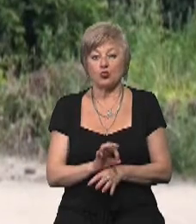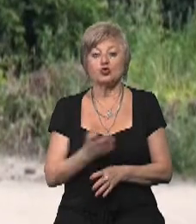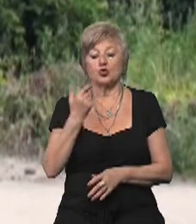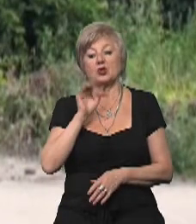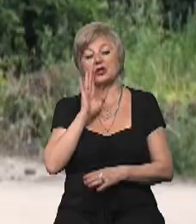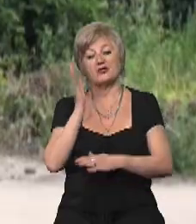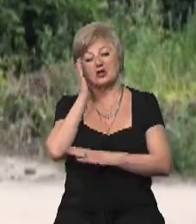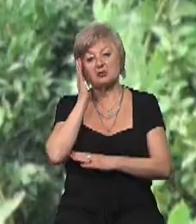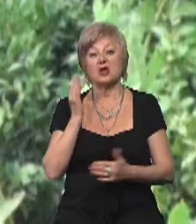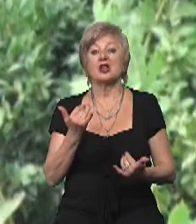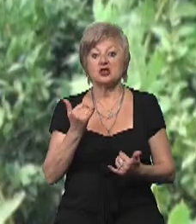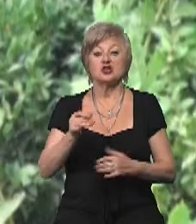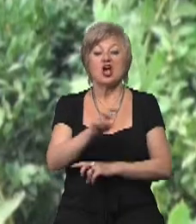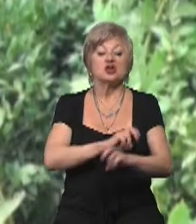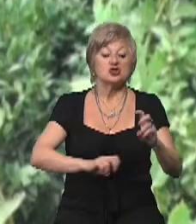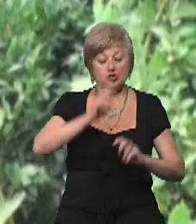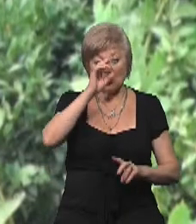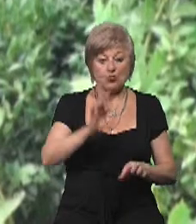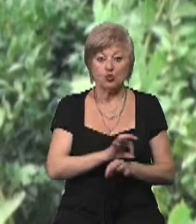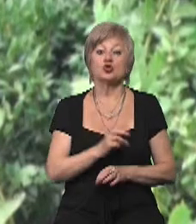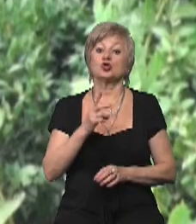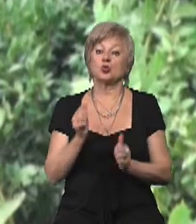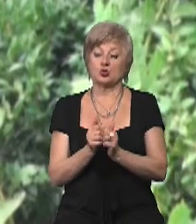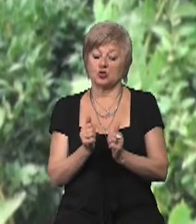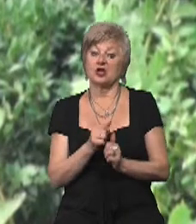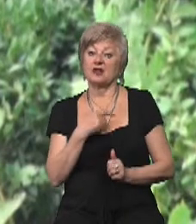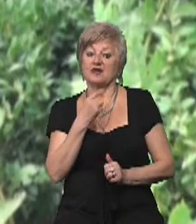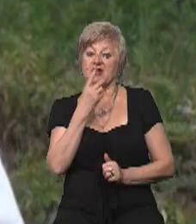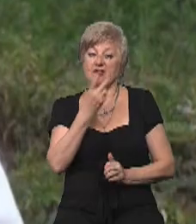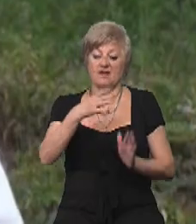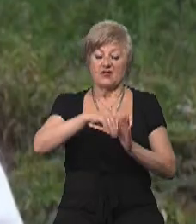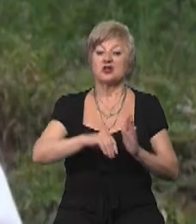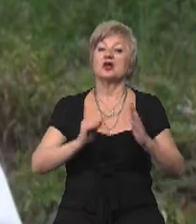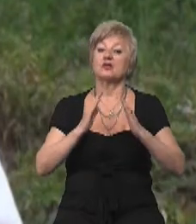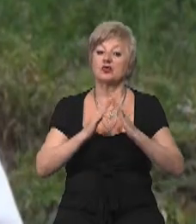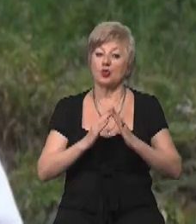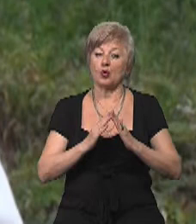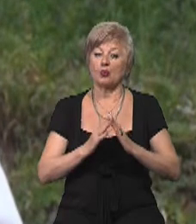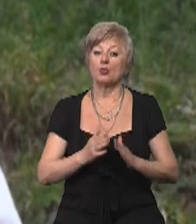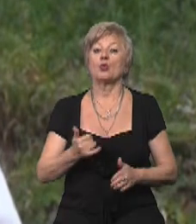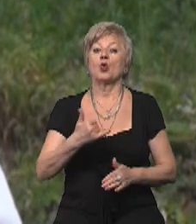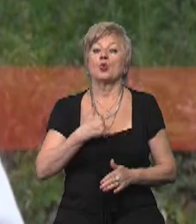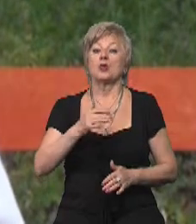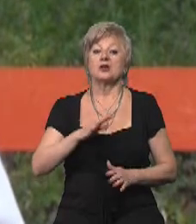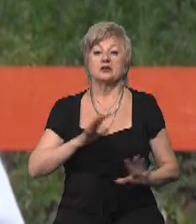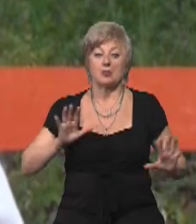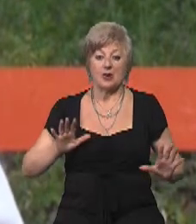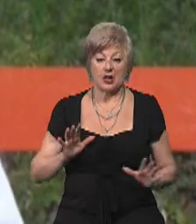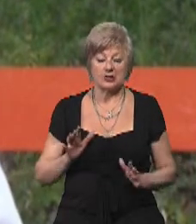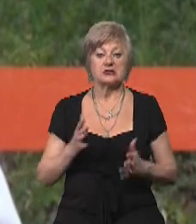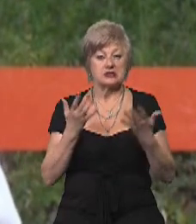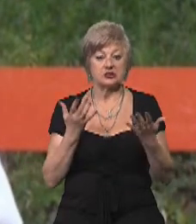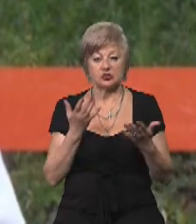спала. Нині чоловік у розшуку, проте сусіди кажуть, що бачили його вдома. У нас був інцидент, що в январі. В нас вже